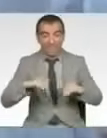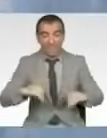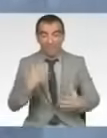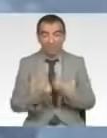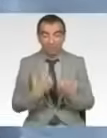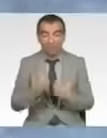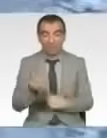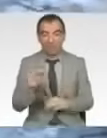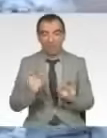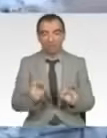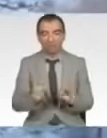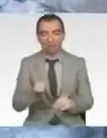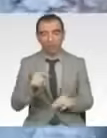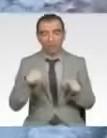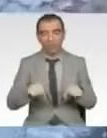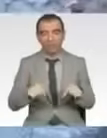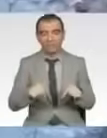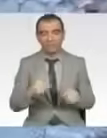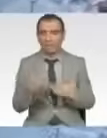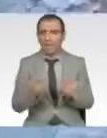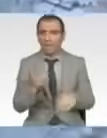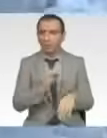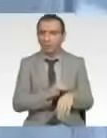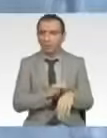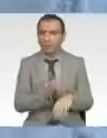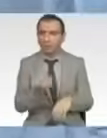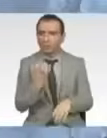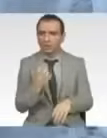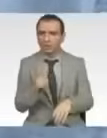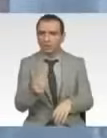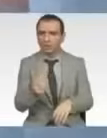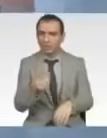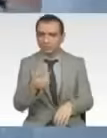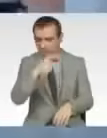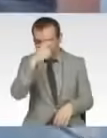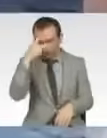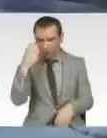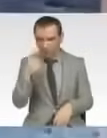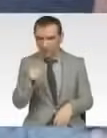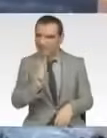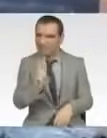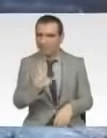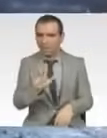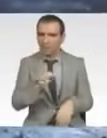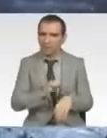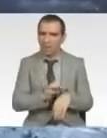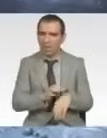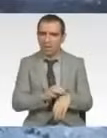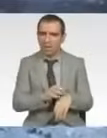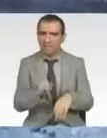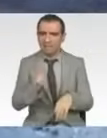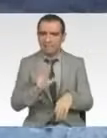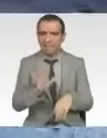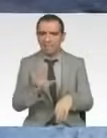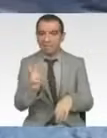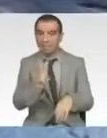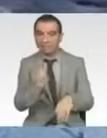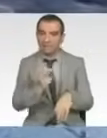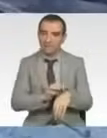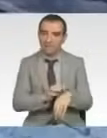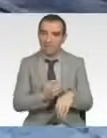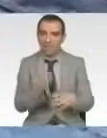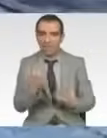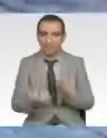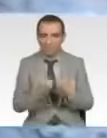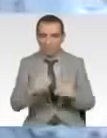pişirmeye başlıyor. Şimdi ne kadar sürede pişecek bunlar? Ne kadar bu sıcaklık? 25 dakika falan. Fırında 20 dakika